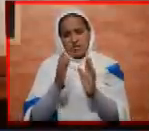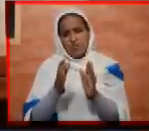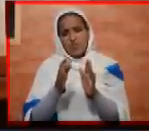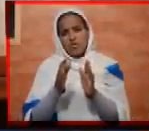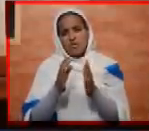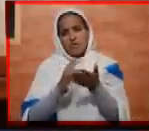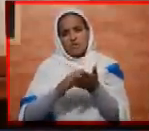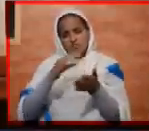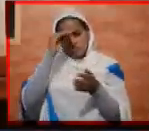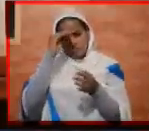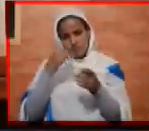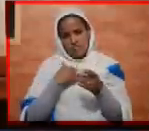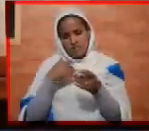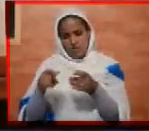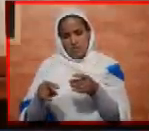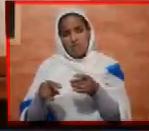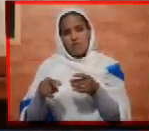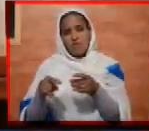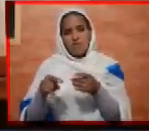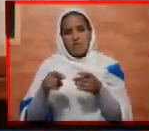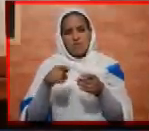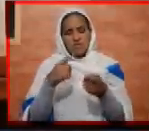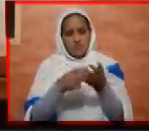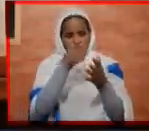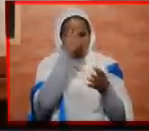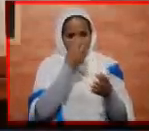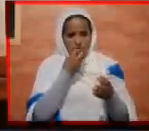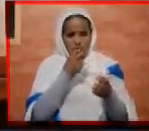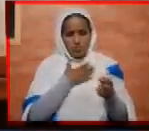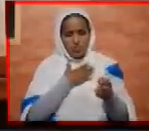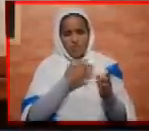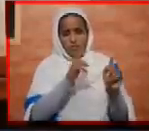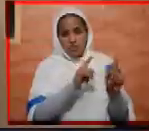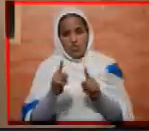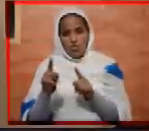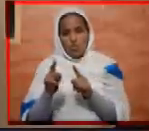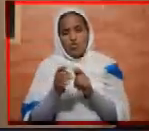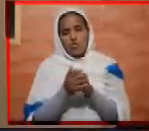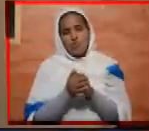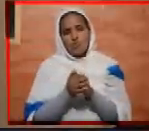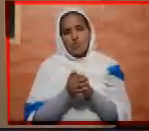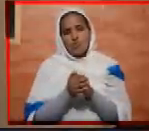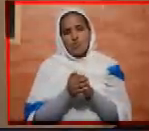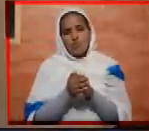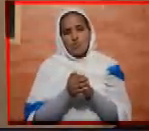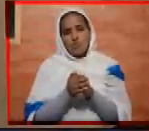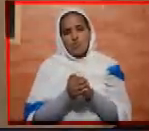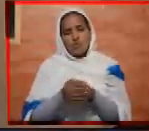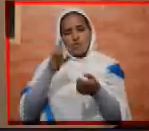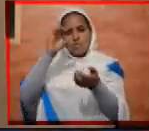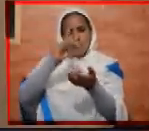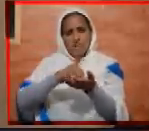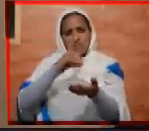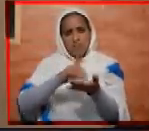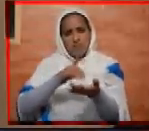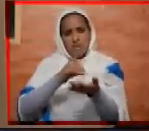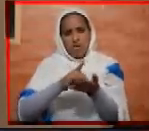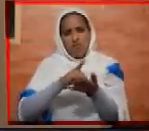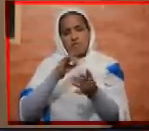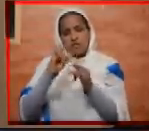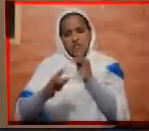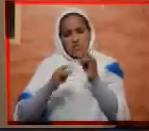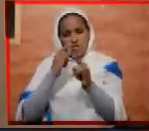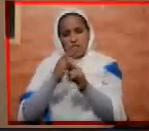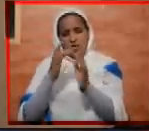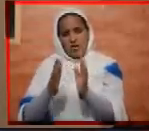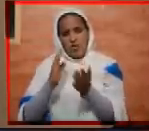በ60 ዓመተ ምህረት አካባቢ ነው አዲስ አበባ መጥቼ የነበሩት እንዳባት የሚመጠው እንዲያውም ግርማዊነታቸው